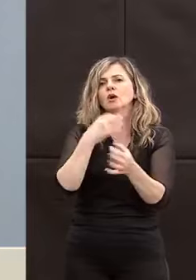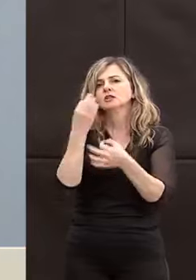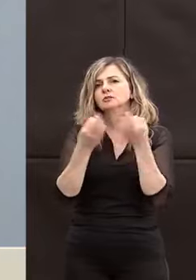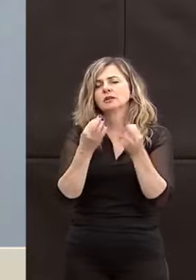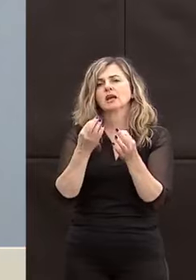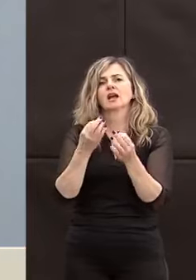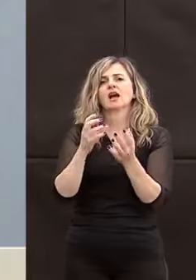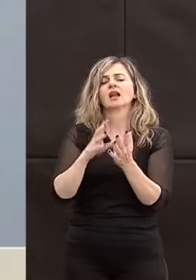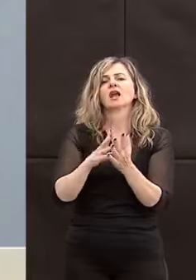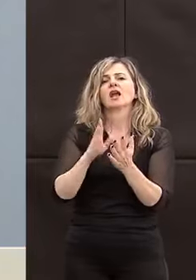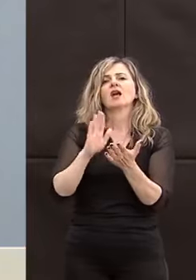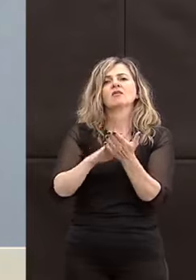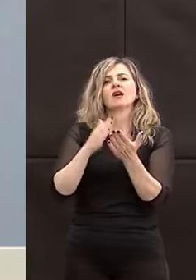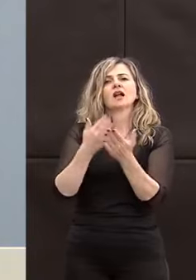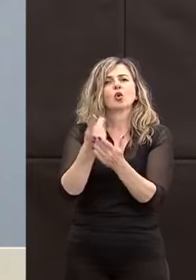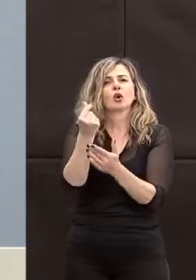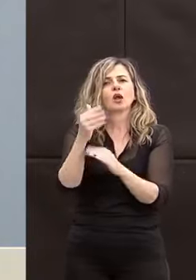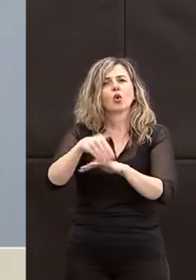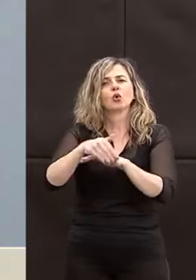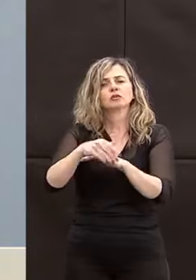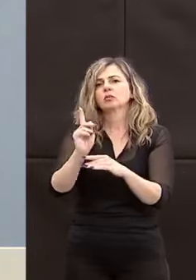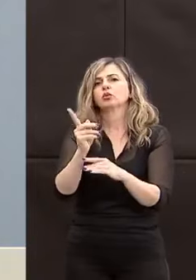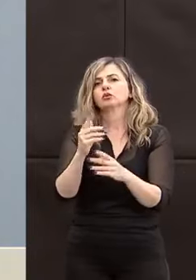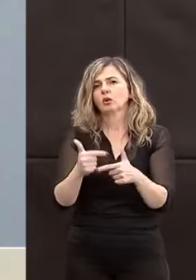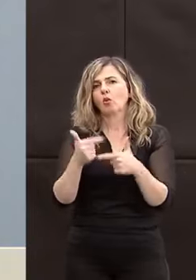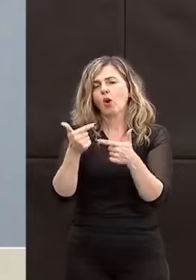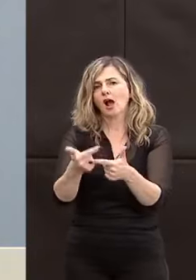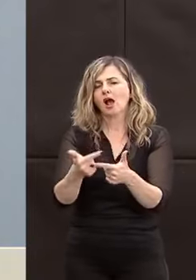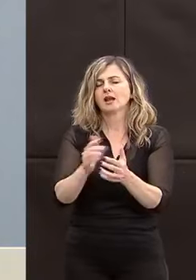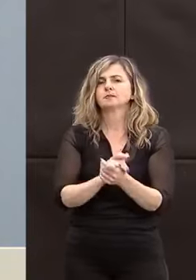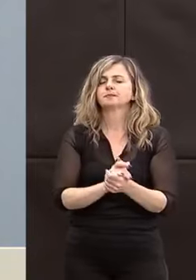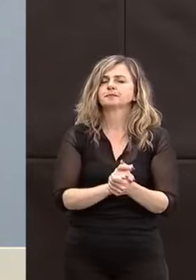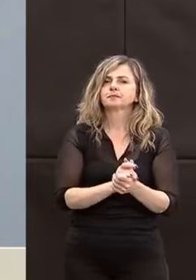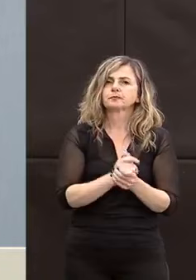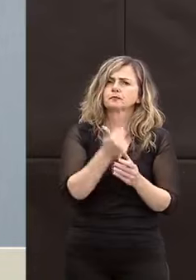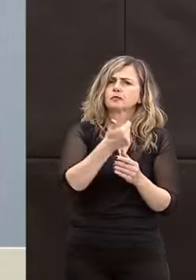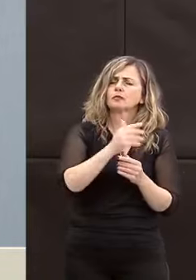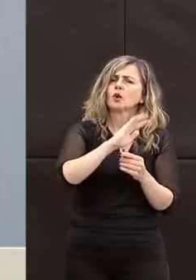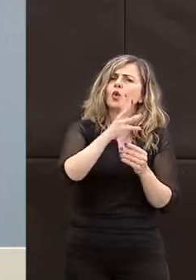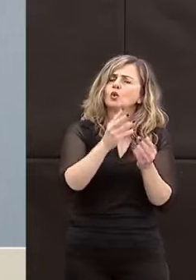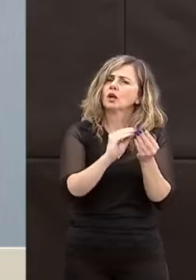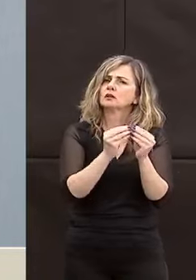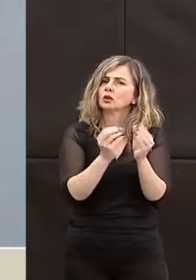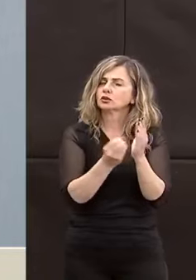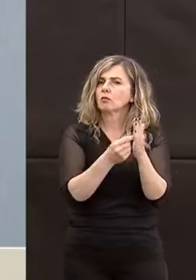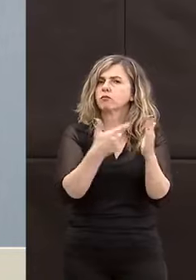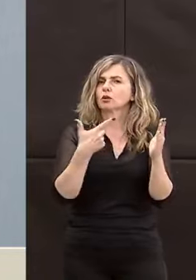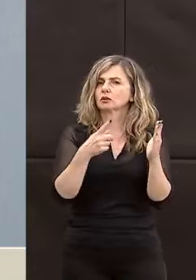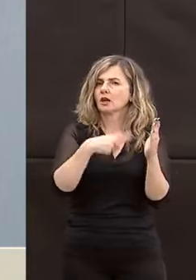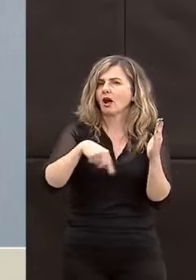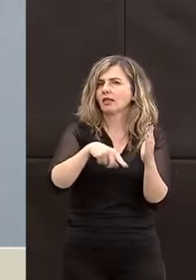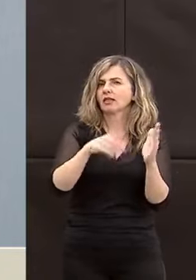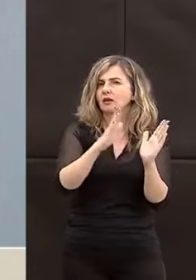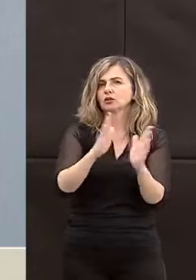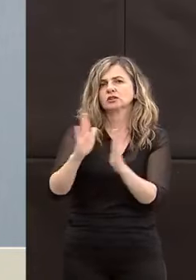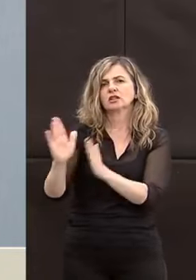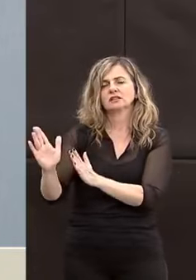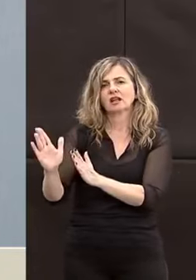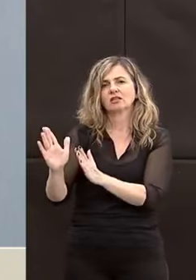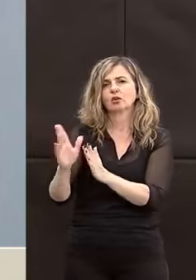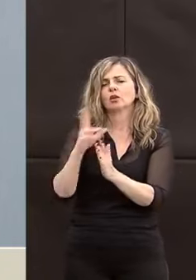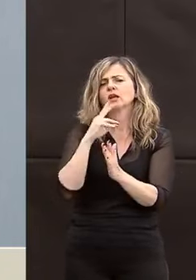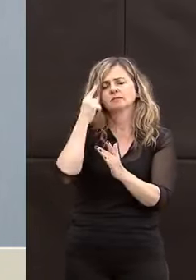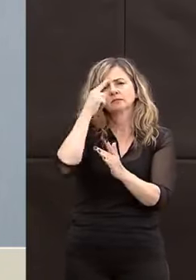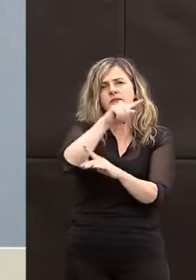questi contributi e altro fattore molto importante sempre i nostri settori e sapete che si